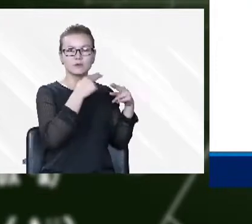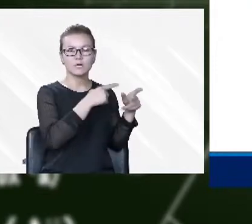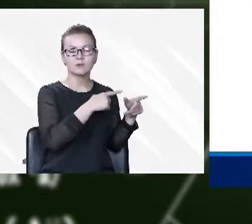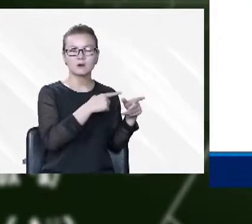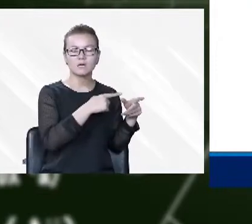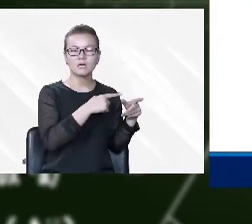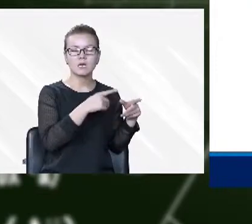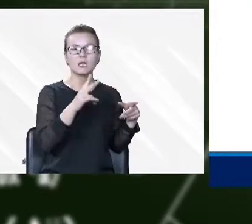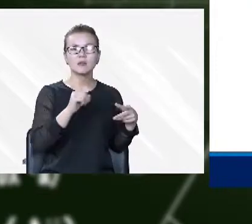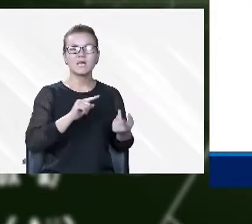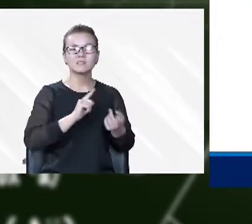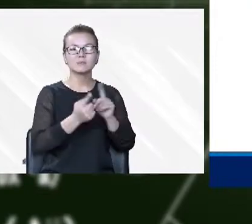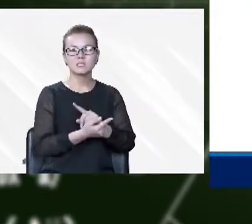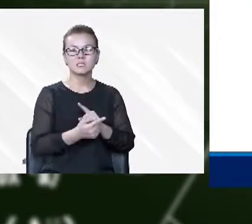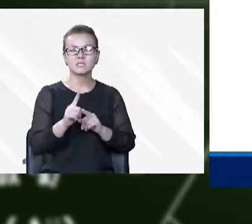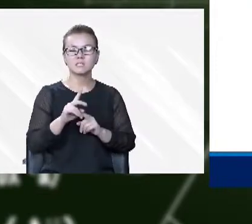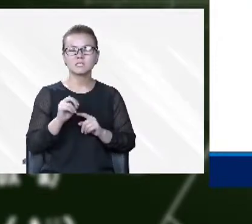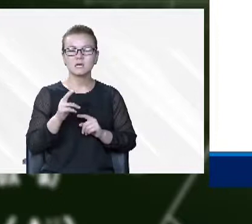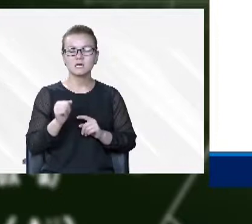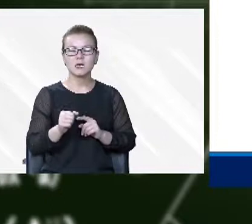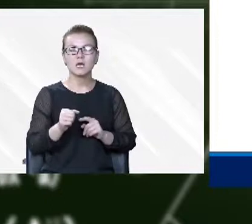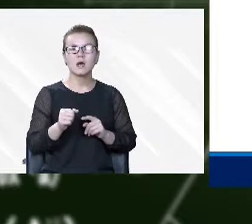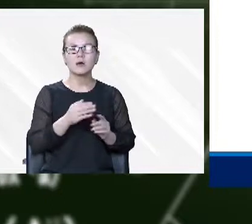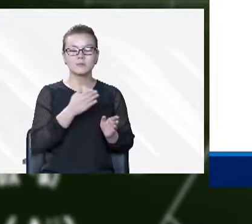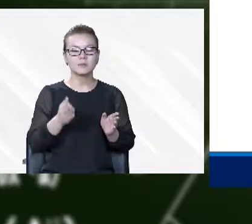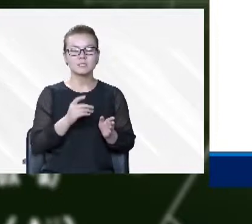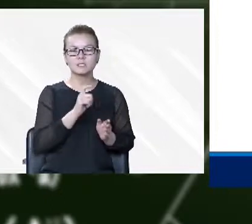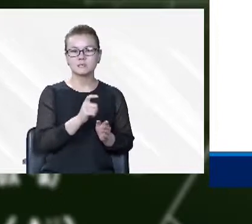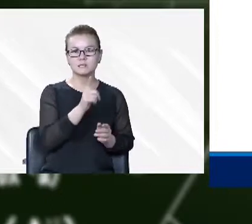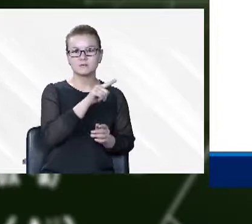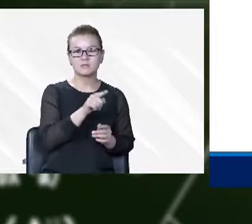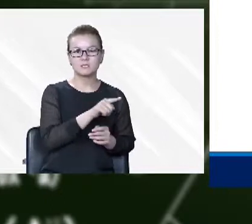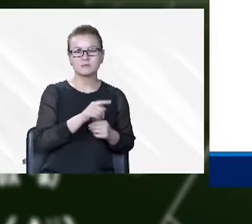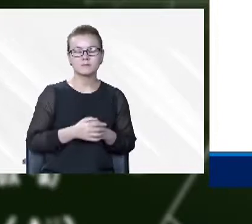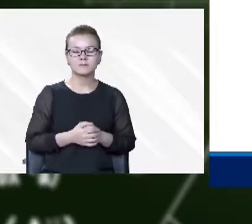внимание на изменение знака перед x квадратом.